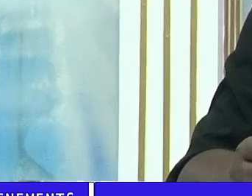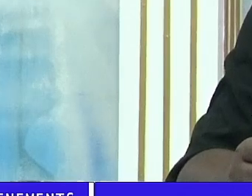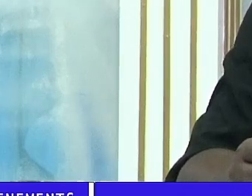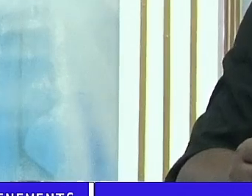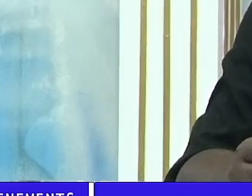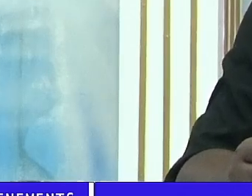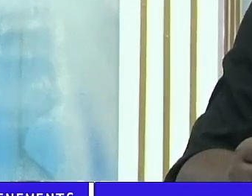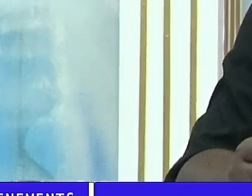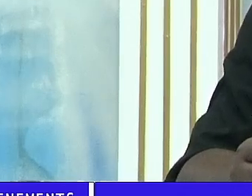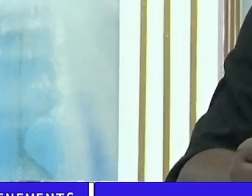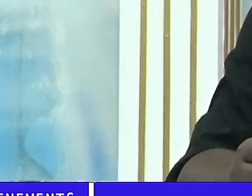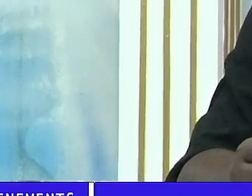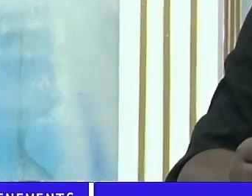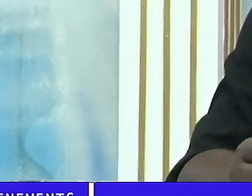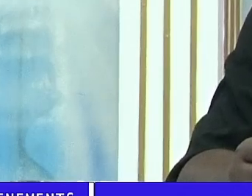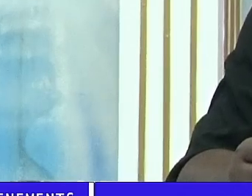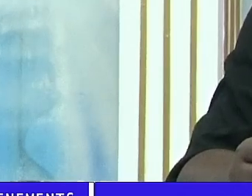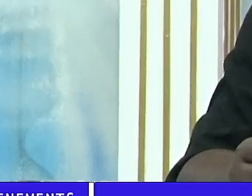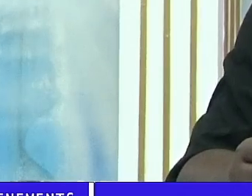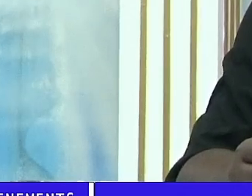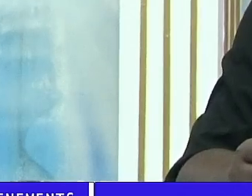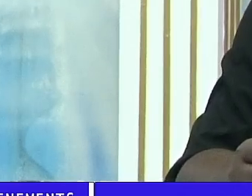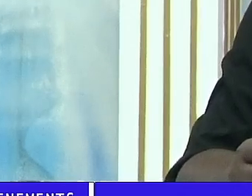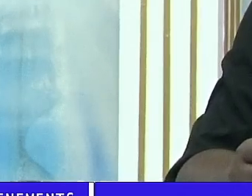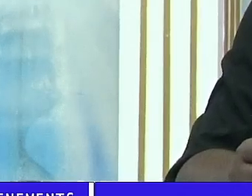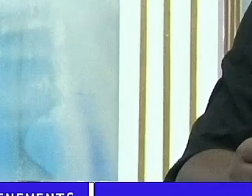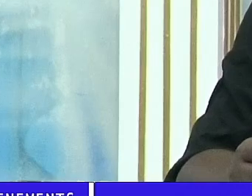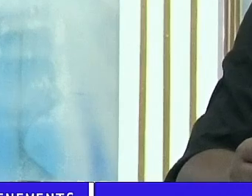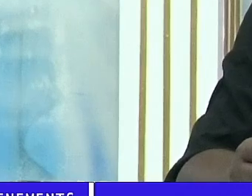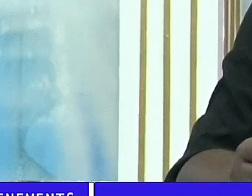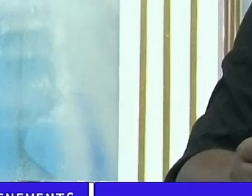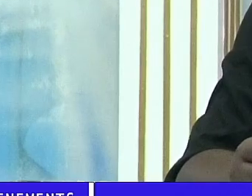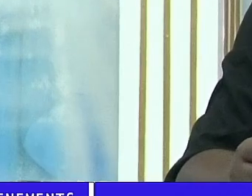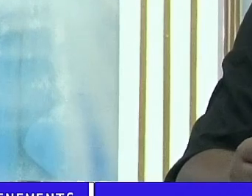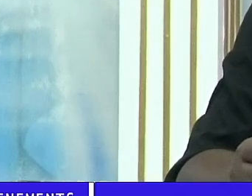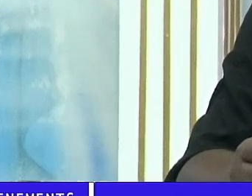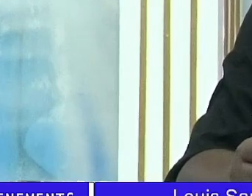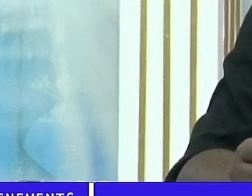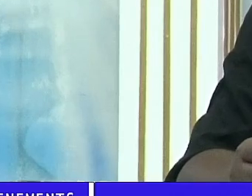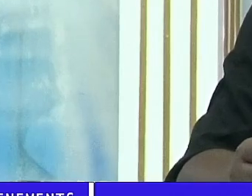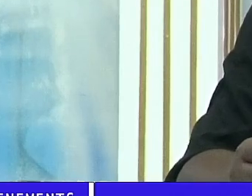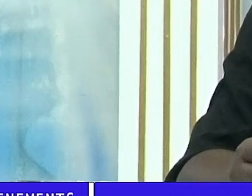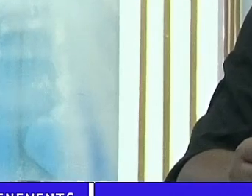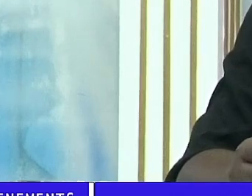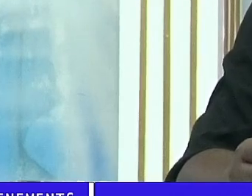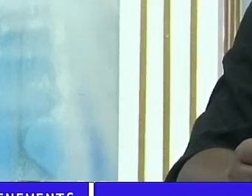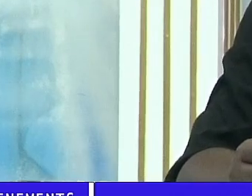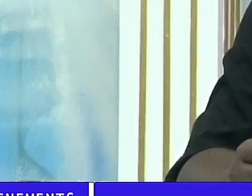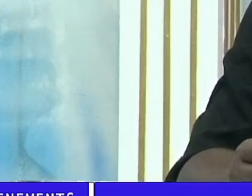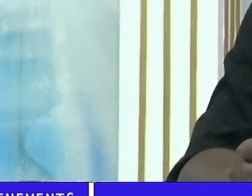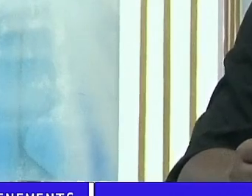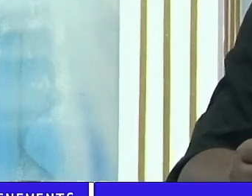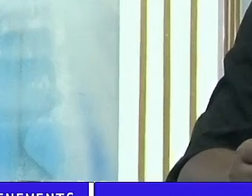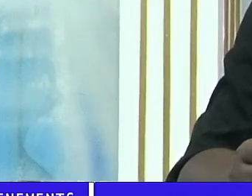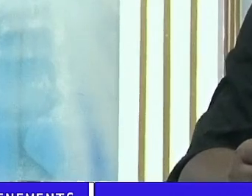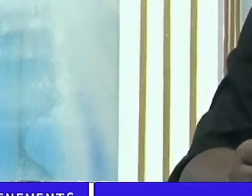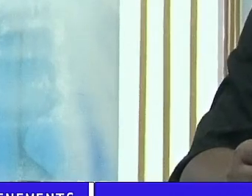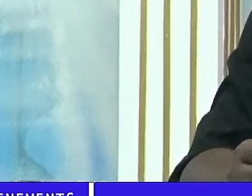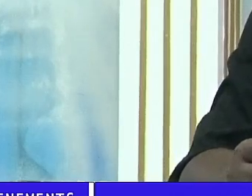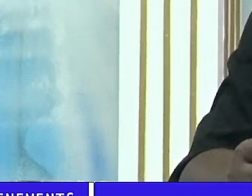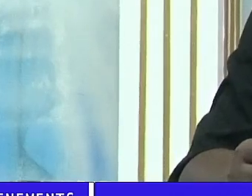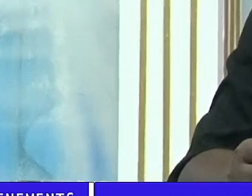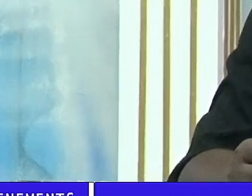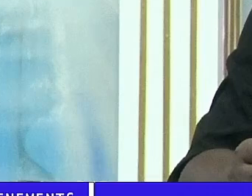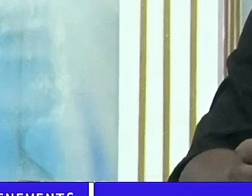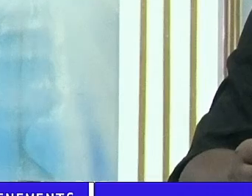famille, Margaret Etienne et sa fille, Marie-Annette Saint-Fleur, Marie-Antonine Gustave, Marie-Carmel Jean-Joseph